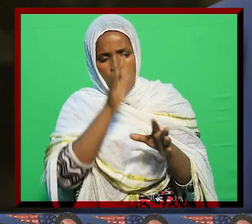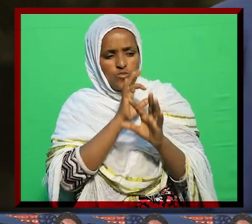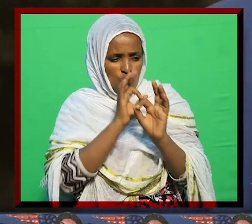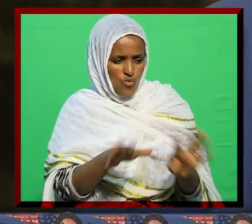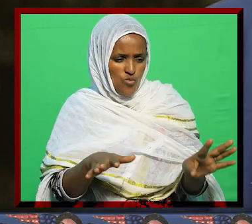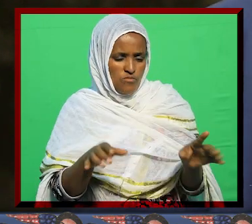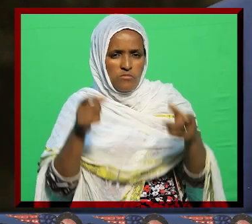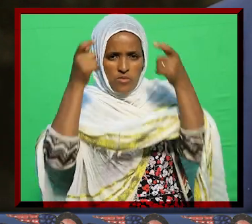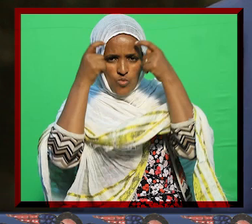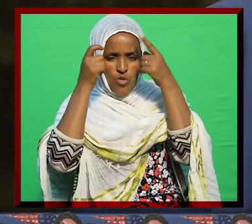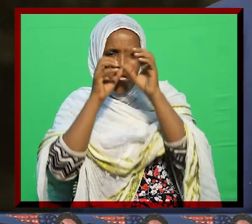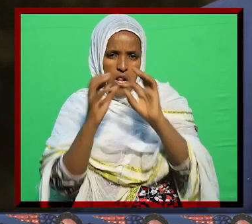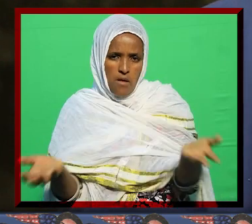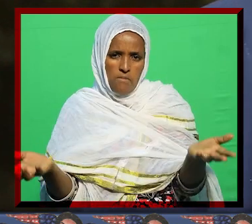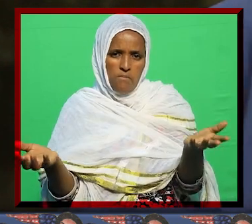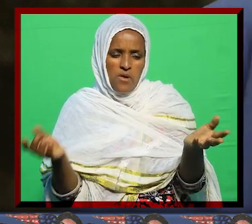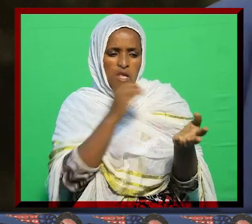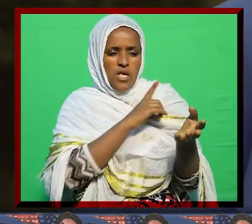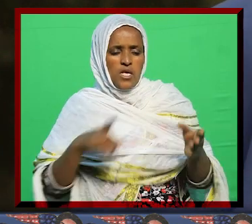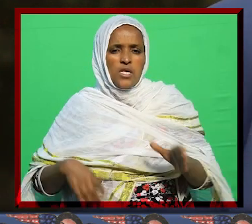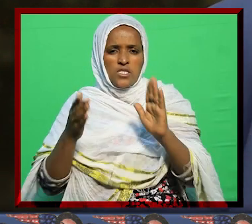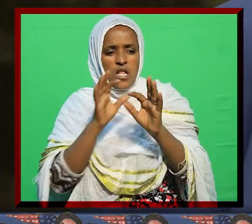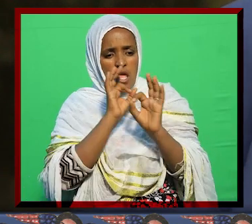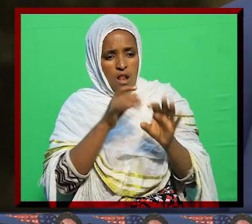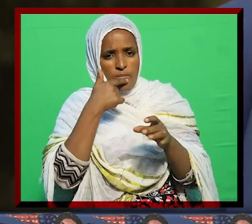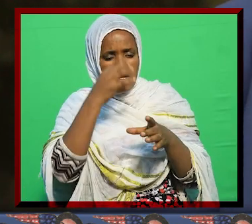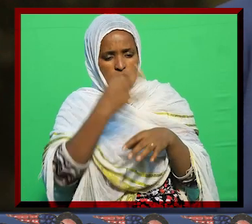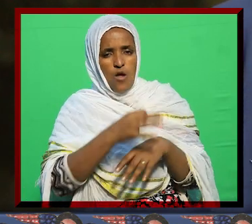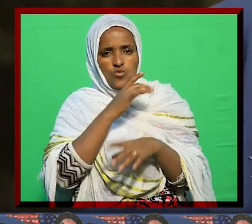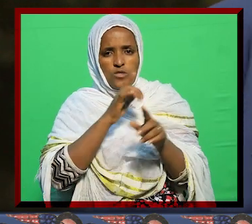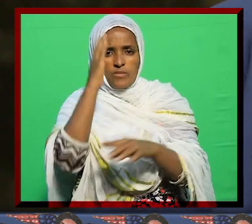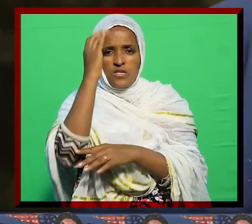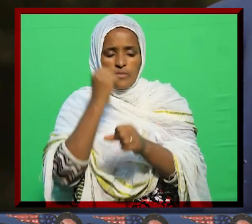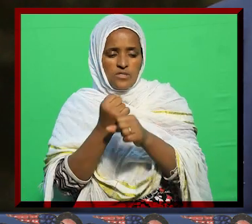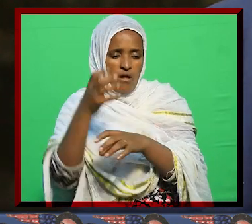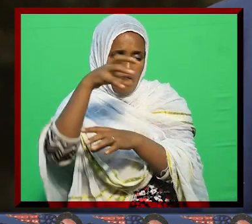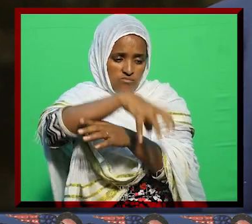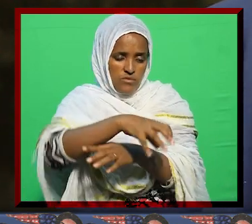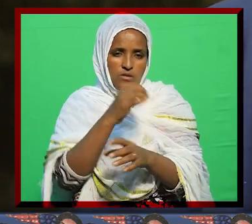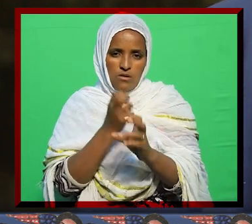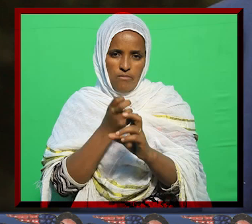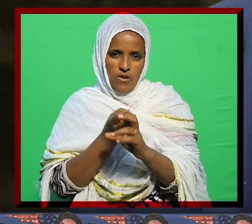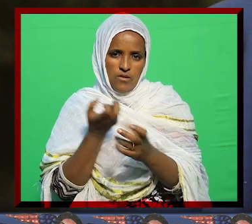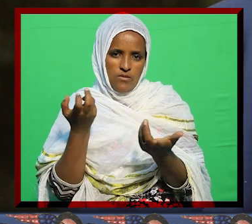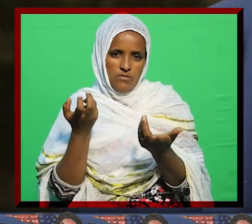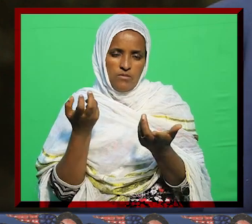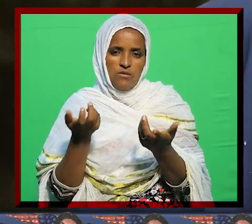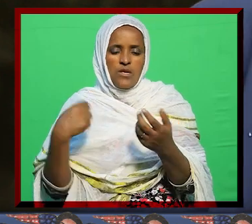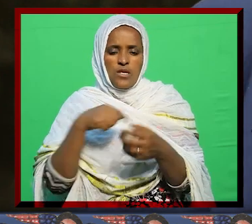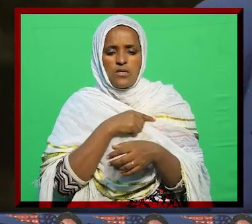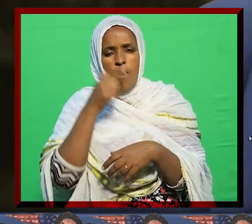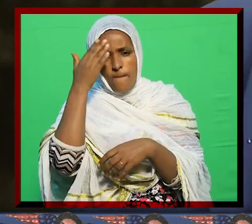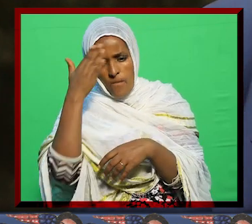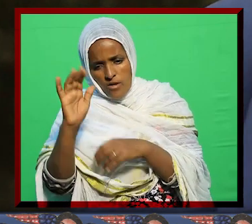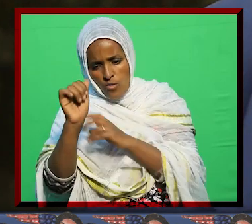አባቶች የሉም መነኮሳት የሉም መእመናን የሉም ብለን እንዳንደመድም ግን በእግዚአብሔር ሥራ ጣልቃ መግባት ይሆናል